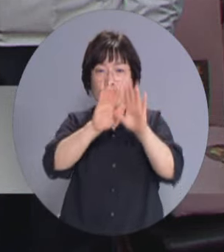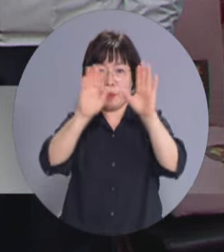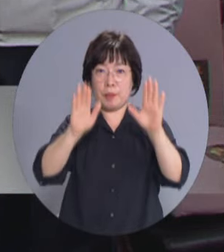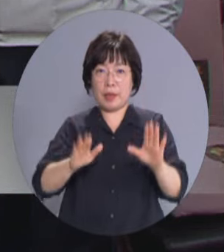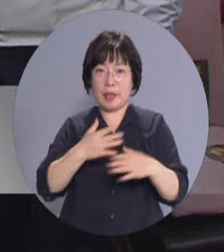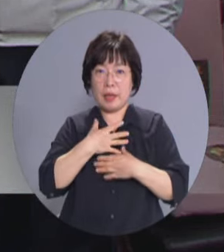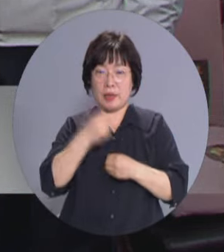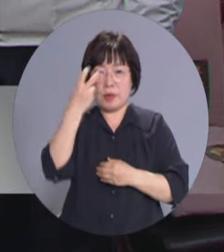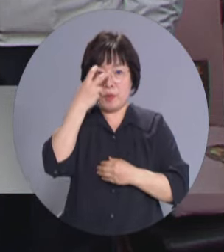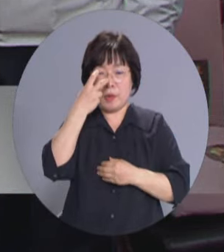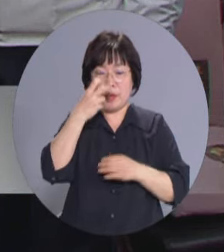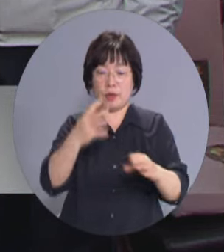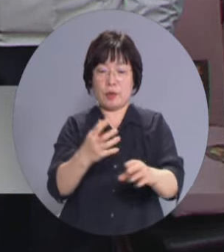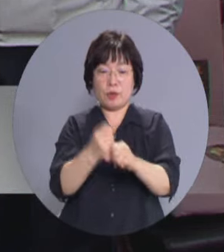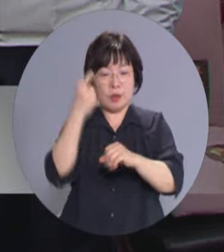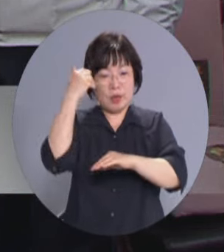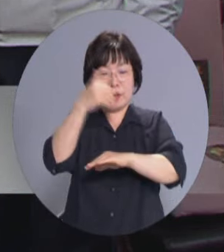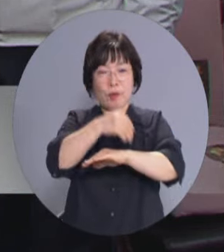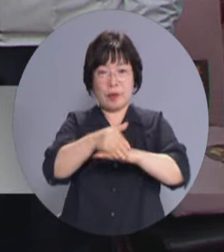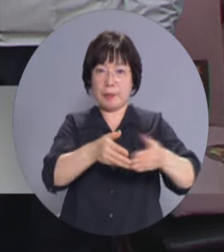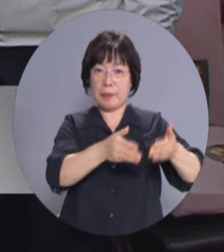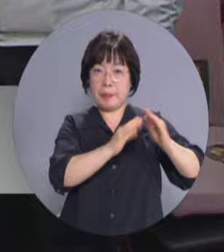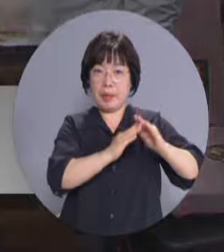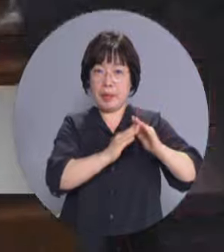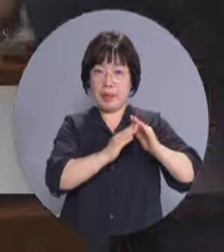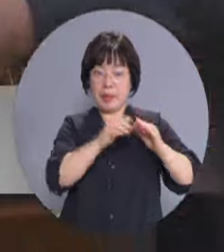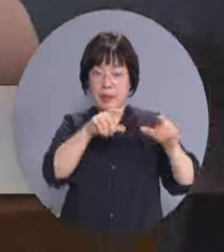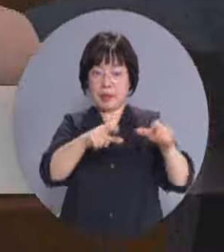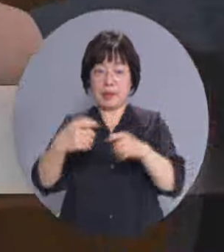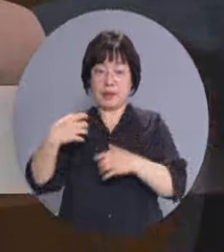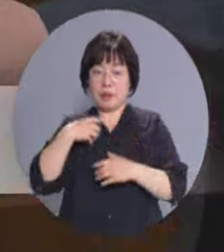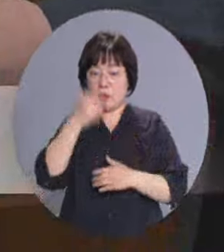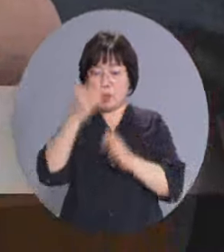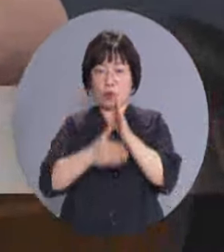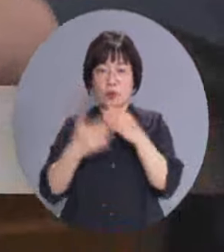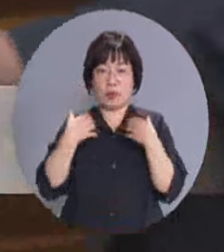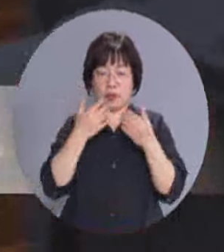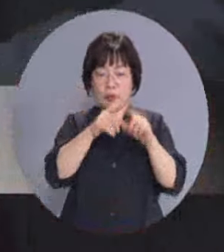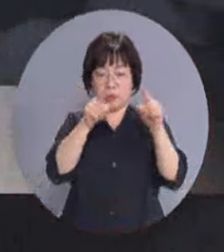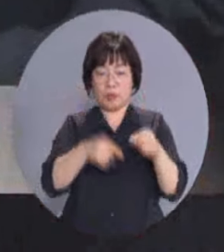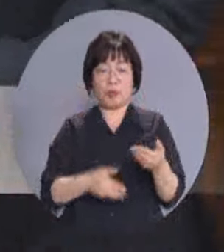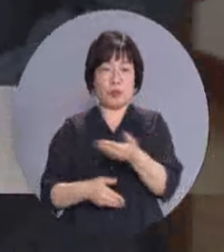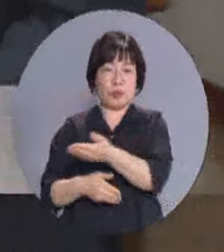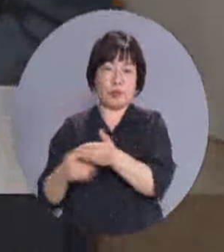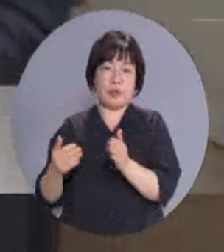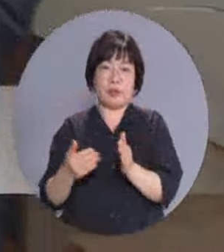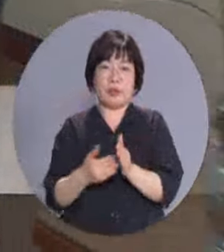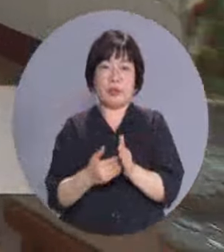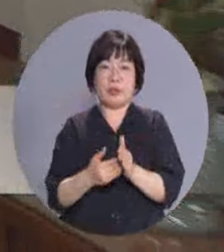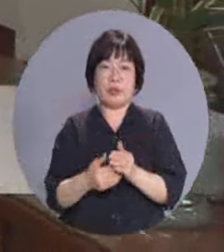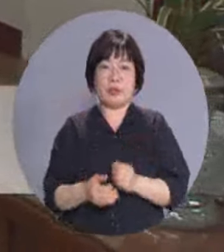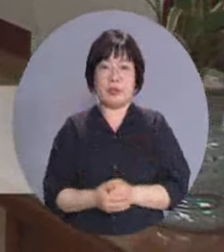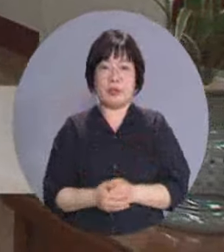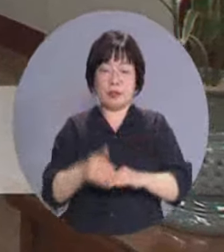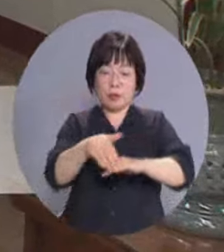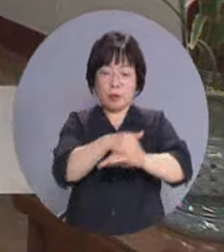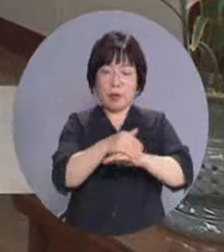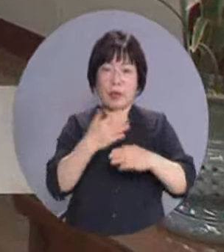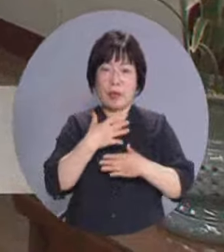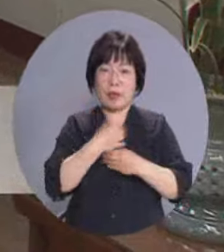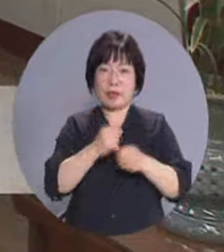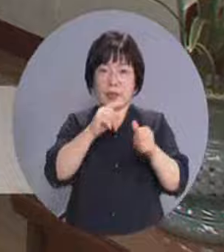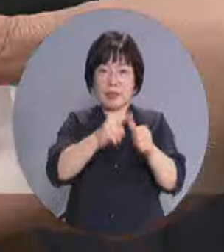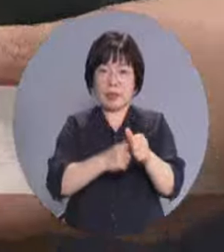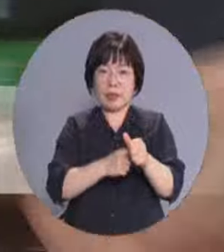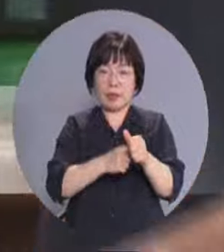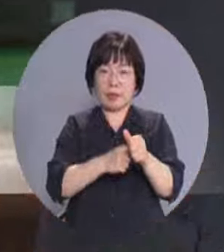안전관리 종합 계획을 수립하고 관할 지자체인 여수시에 제출했습니다 이번 계획에는 안전재난